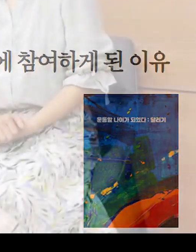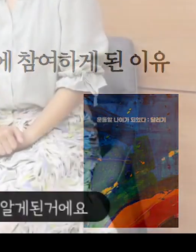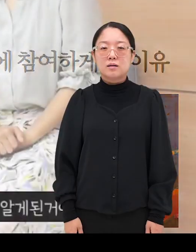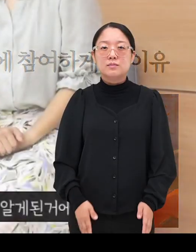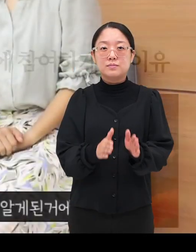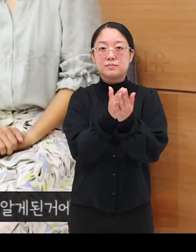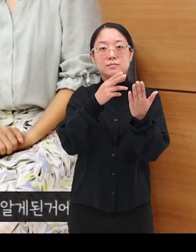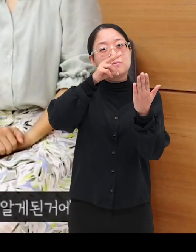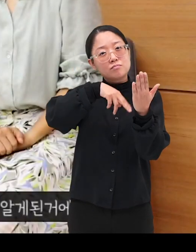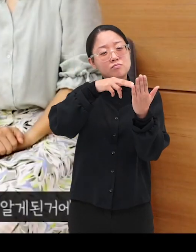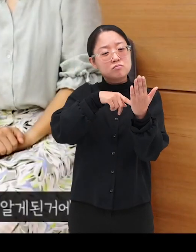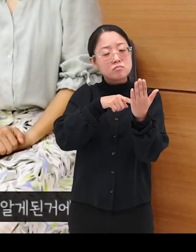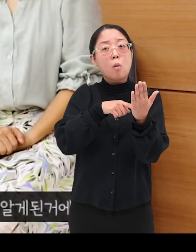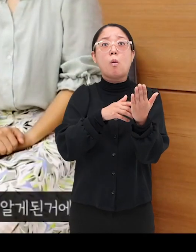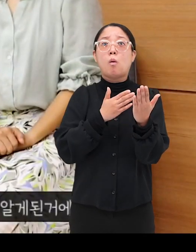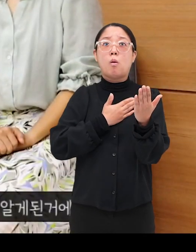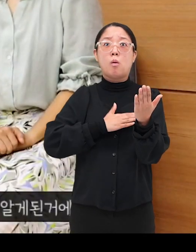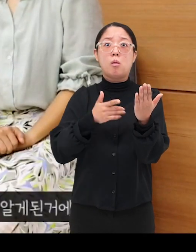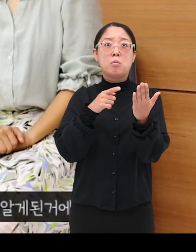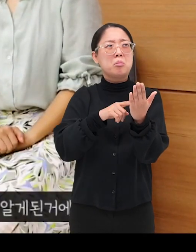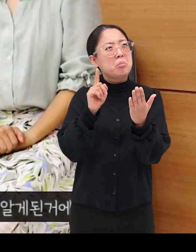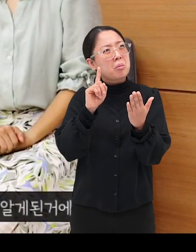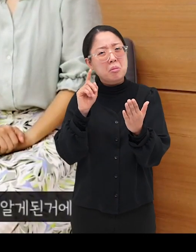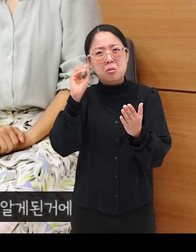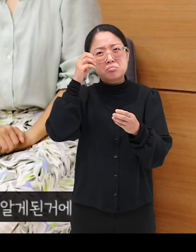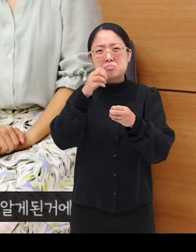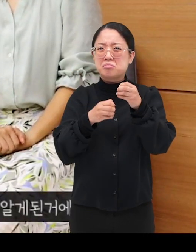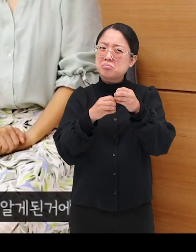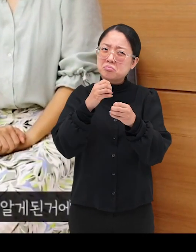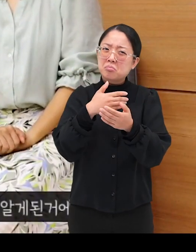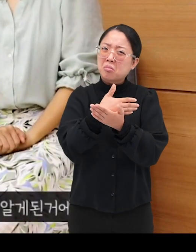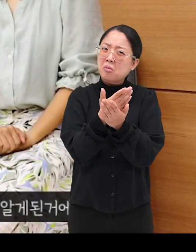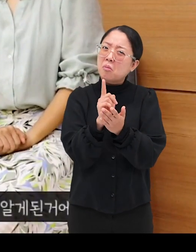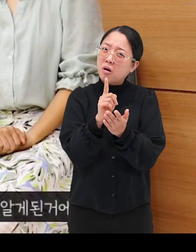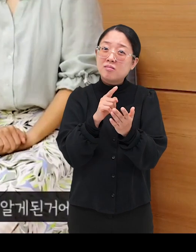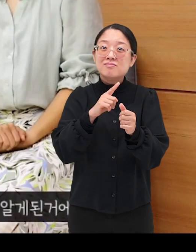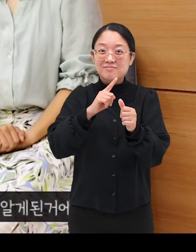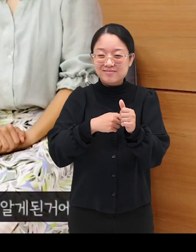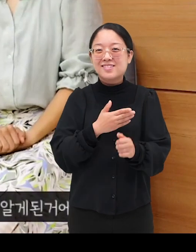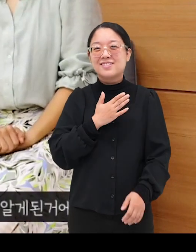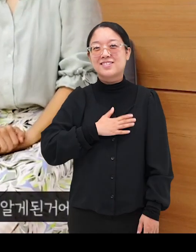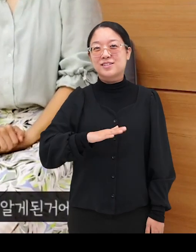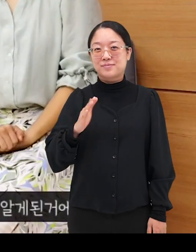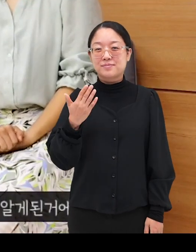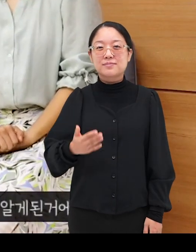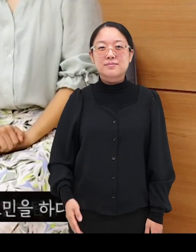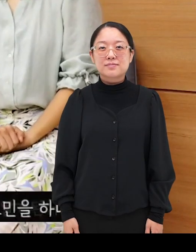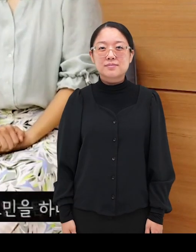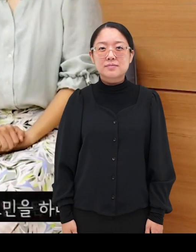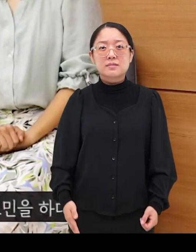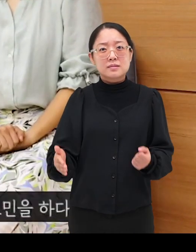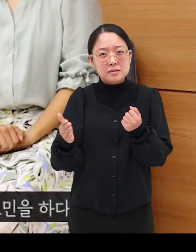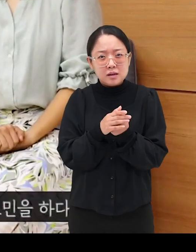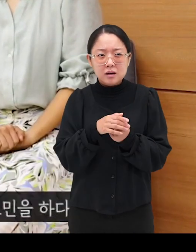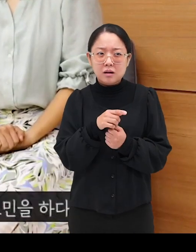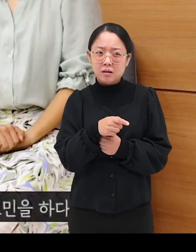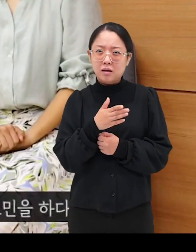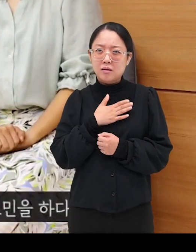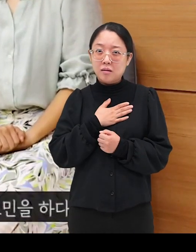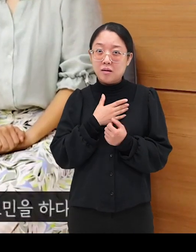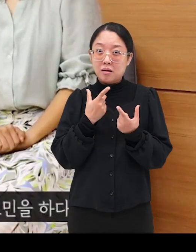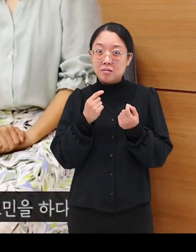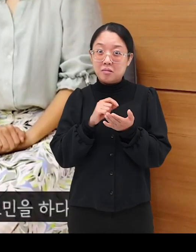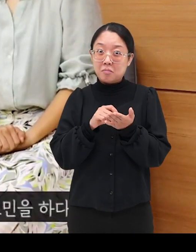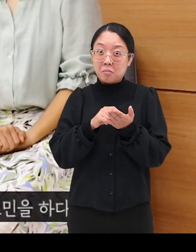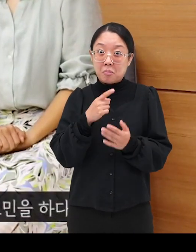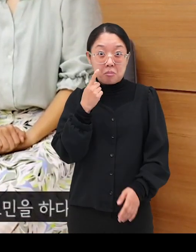책을 읽다가 알게 된 게 웹소설이라는 장르가 있다는 걸 어쩌다 알게 된 거예요. 그래서 그 부분을